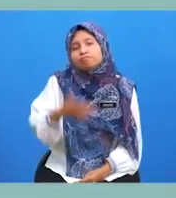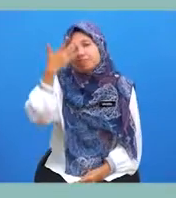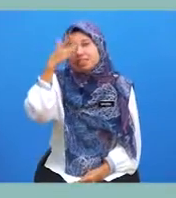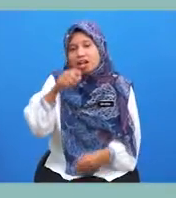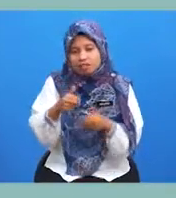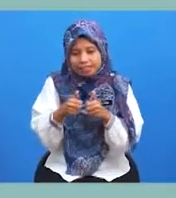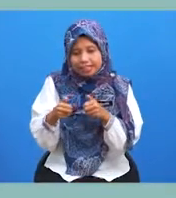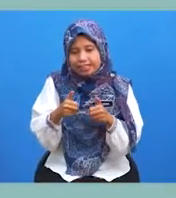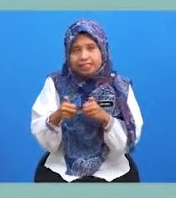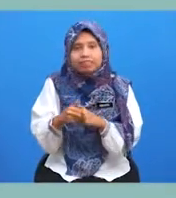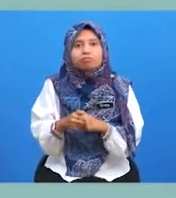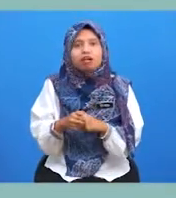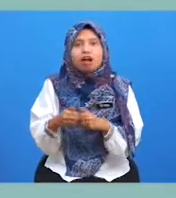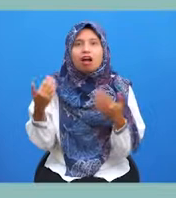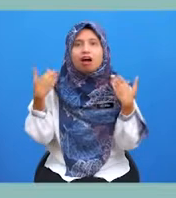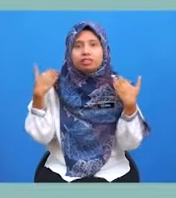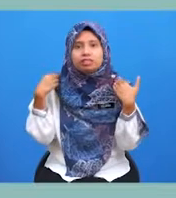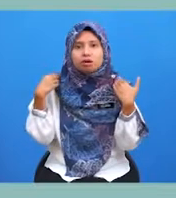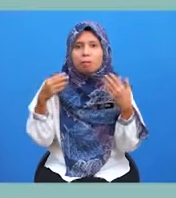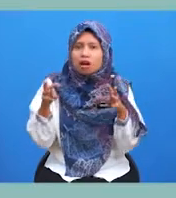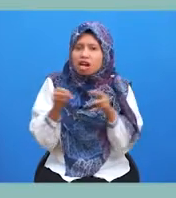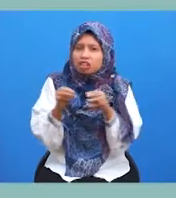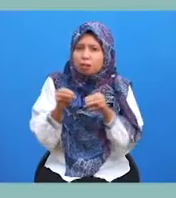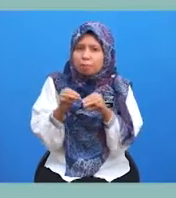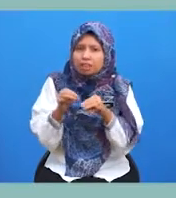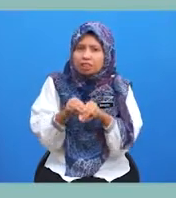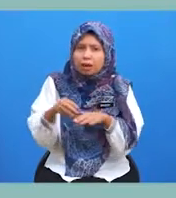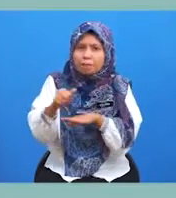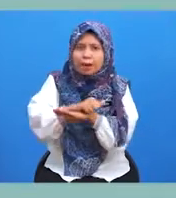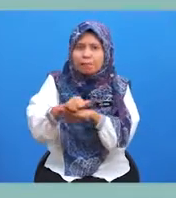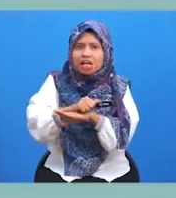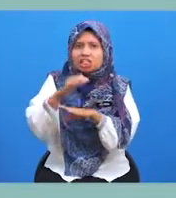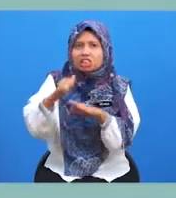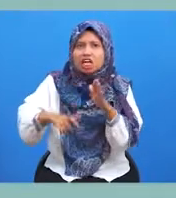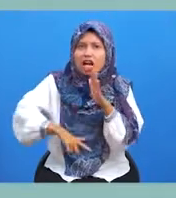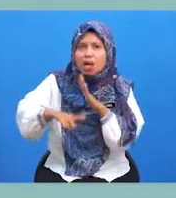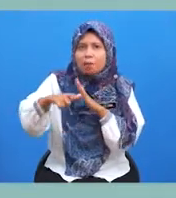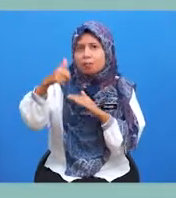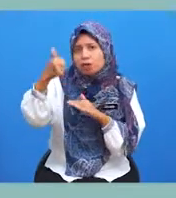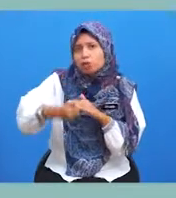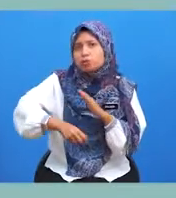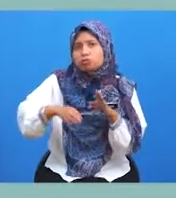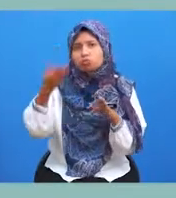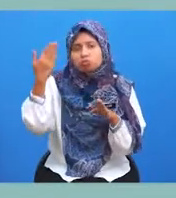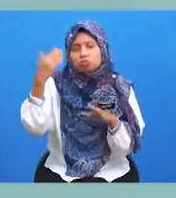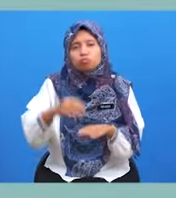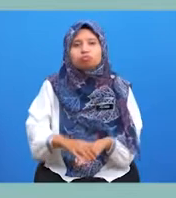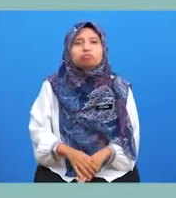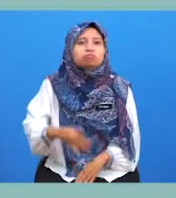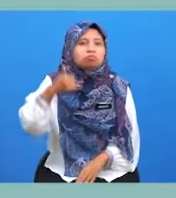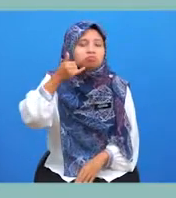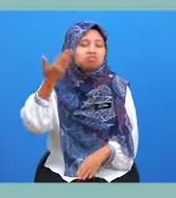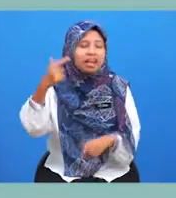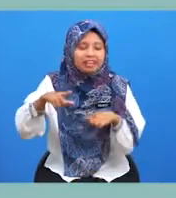ini mengandungi pelbagai aplikasi yang lebih canggih berbanding